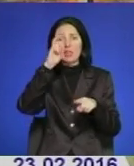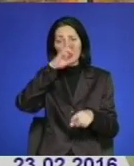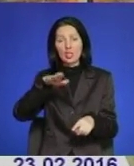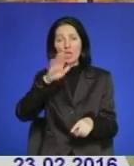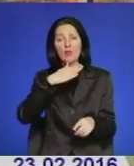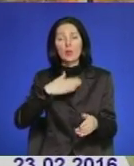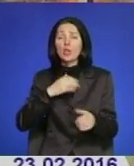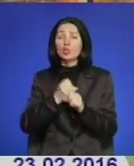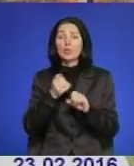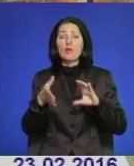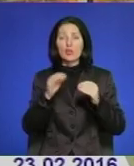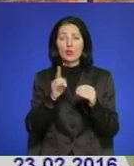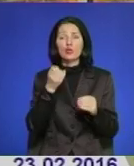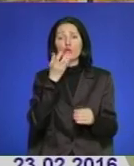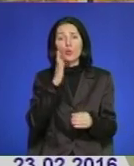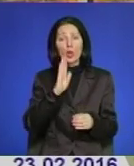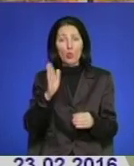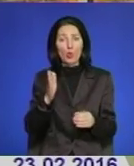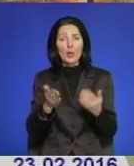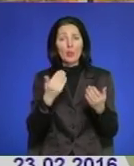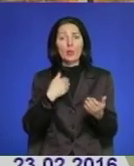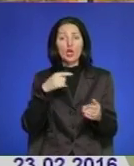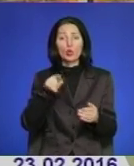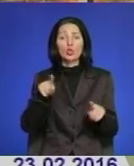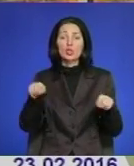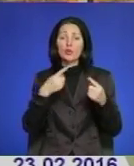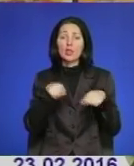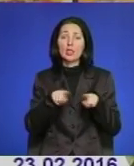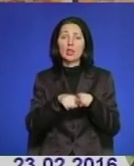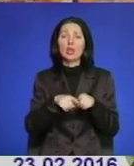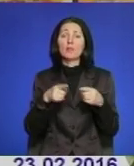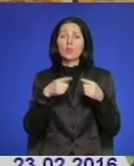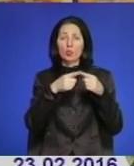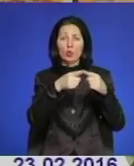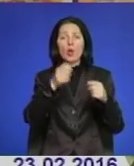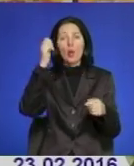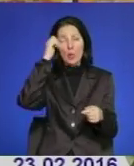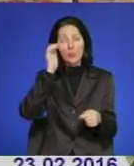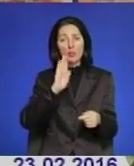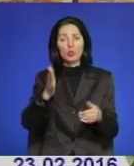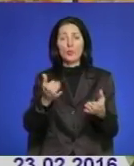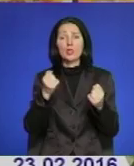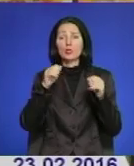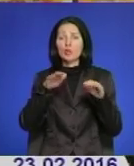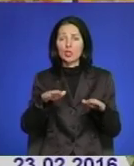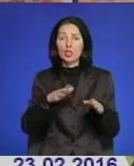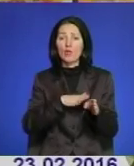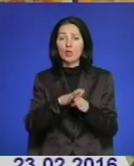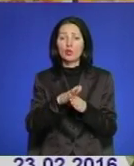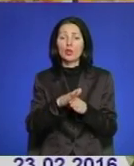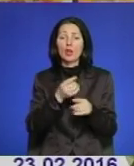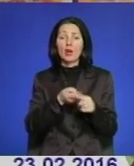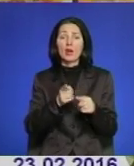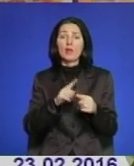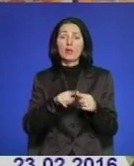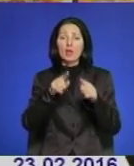що добре би було, якби ми тут створили такий куток пам'яті. Було прийнято рішення і виконати саме в такому